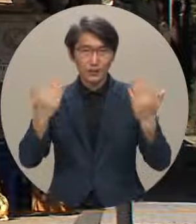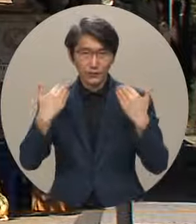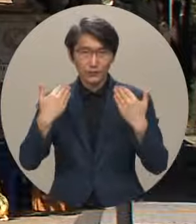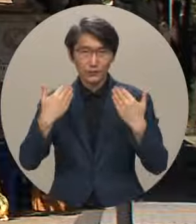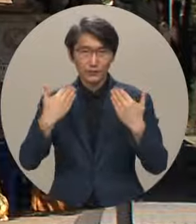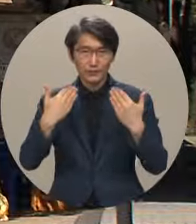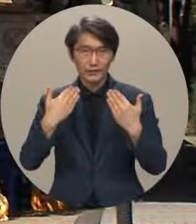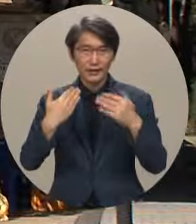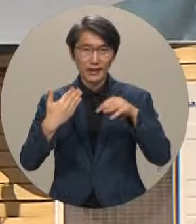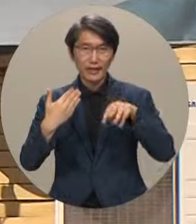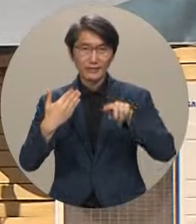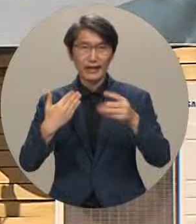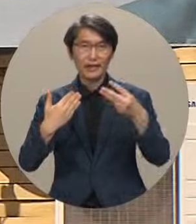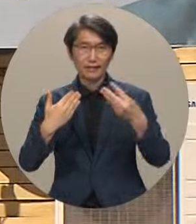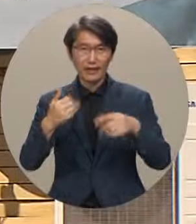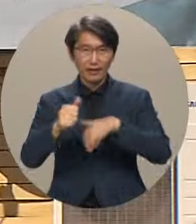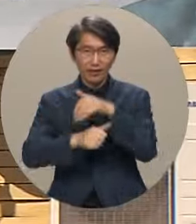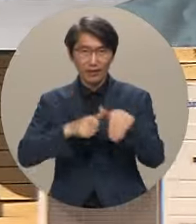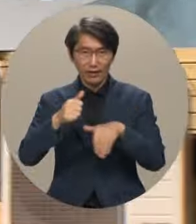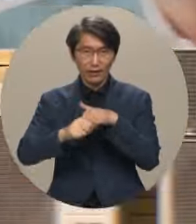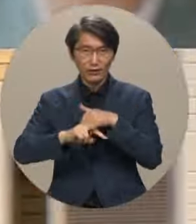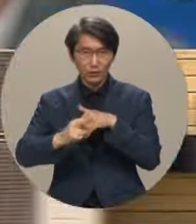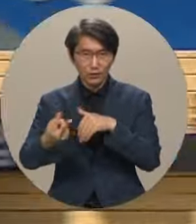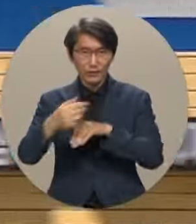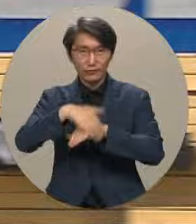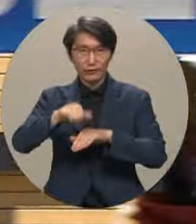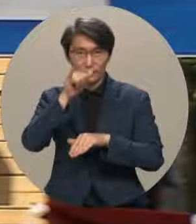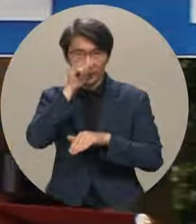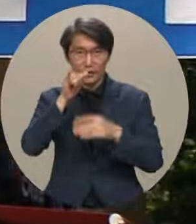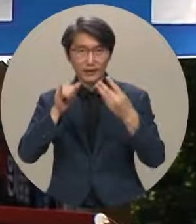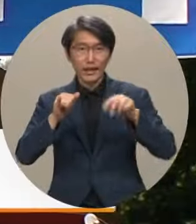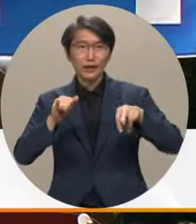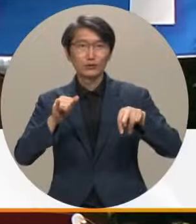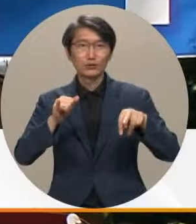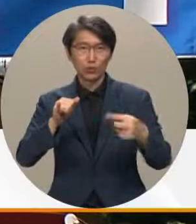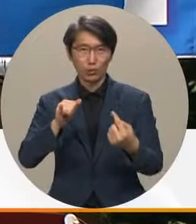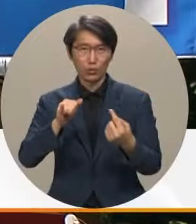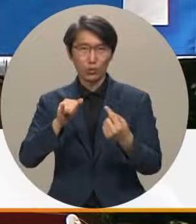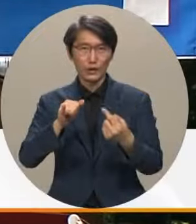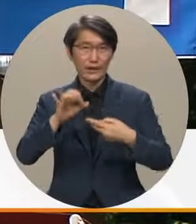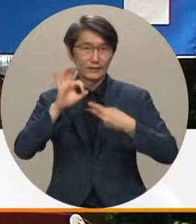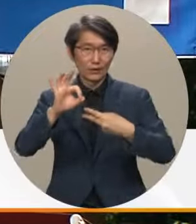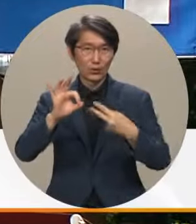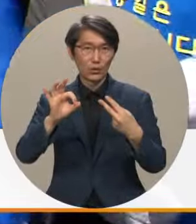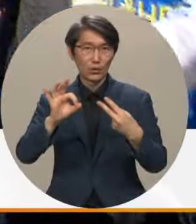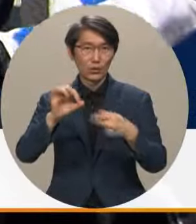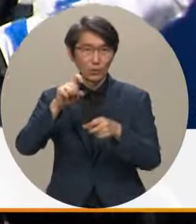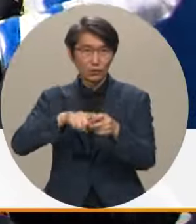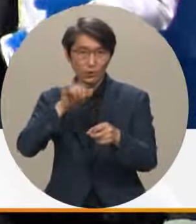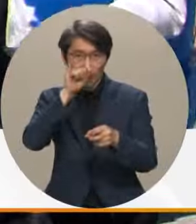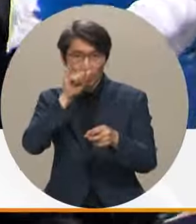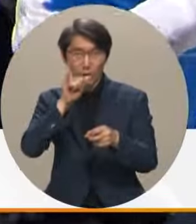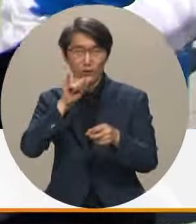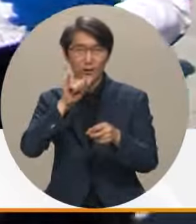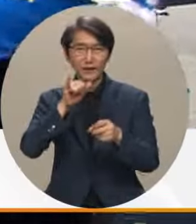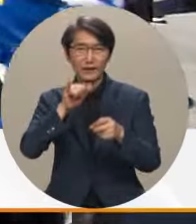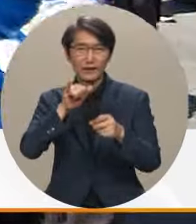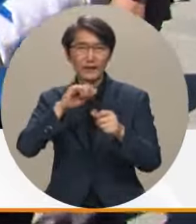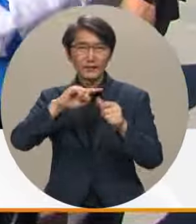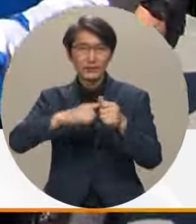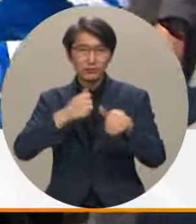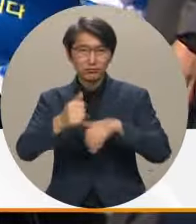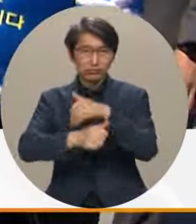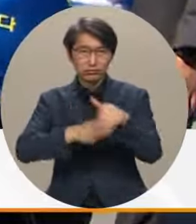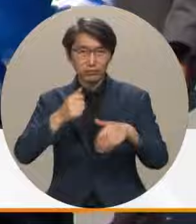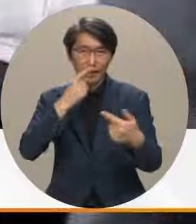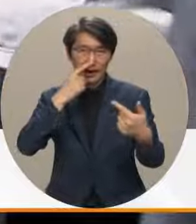생태전환 실천학교로 운영하겠다는 계획도 내놨습니다. 탄소제로 실천학교를 확대하고 생태전환 교육지원센터를